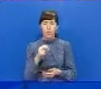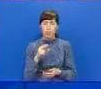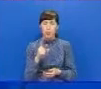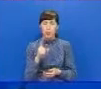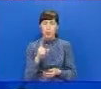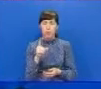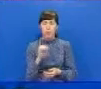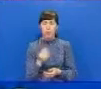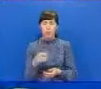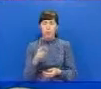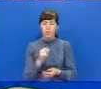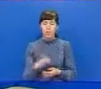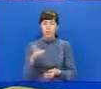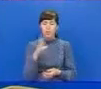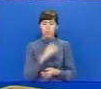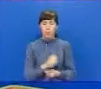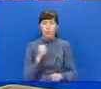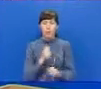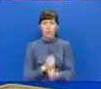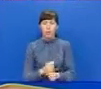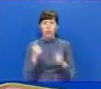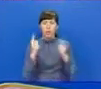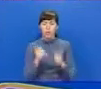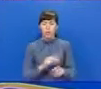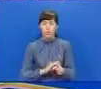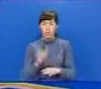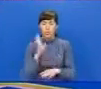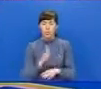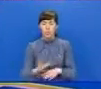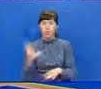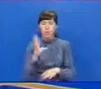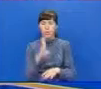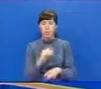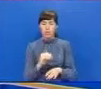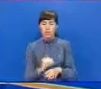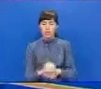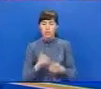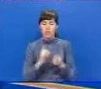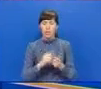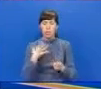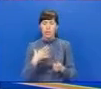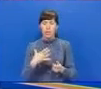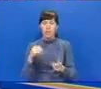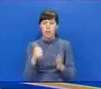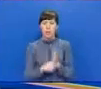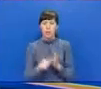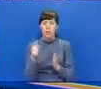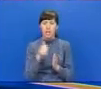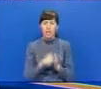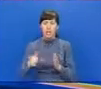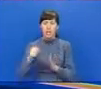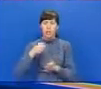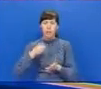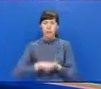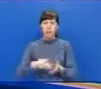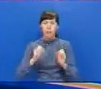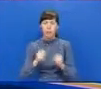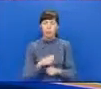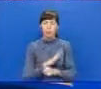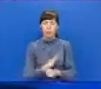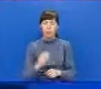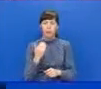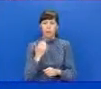салада үлкен жанкешті еңбектер атқарып жатыр. Оның барлығын бір осы айналдырған 5-6 сағаттың ішінде бағасын беру әсте мүмкін емес. Бірақ